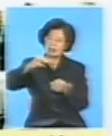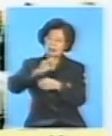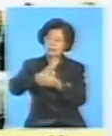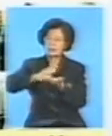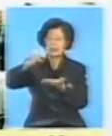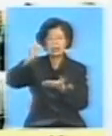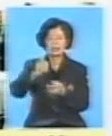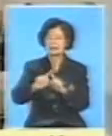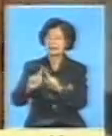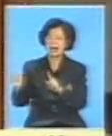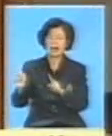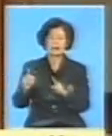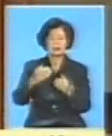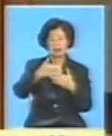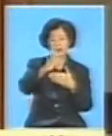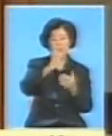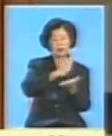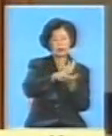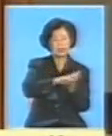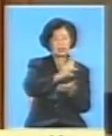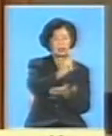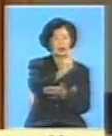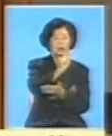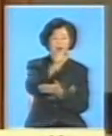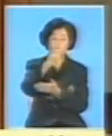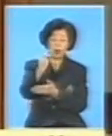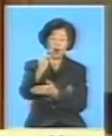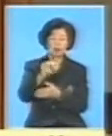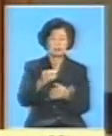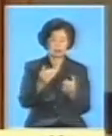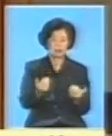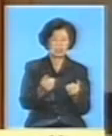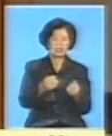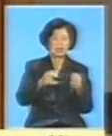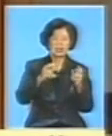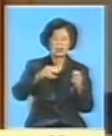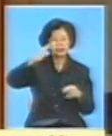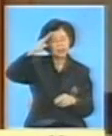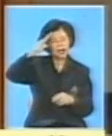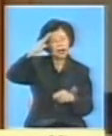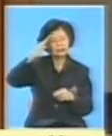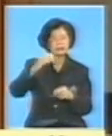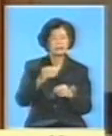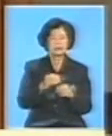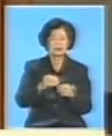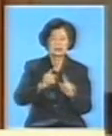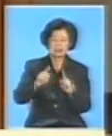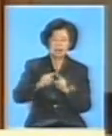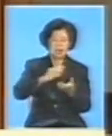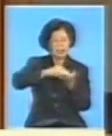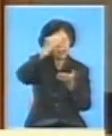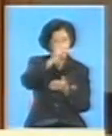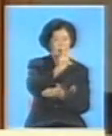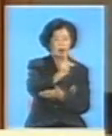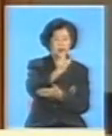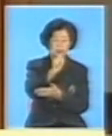อกโรงเรียนกศน.วันนี้ทหารที่เข้ามาเป็นพลทหารเนี่ย2ปีเนี่ยเราก็ทั้งฝึกทั้งหัดทั้งไปชายแดนแต่ละให้เขาเรียนกศน.